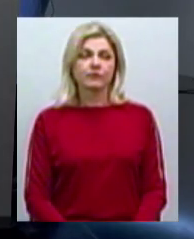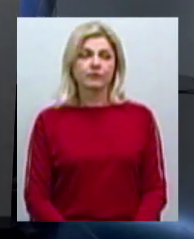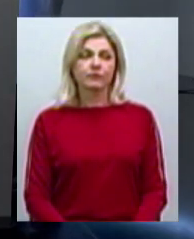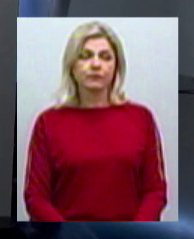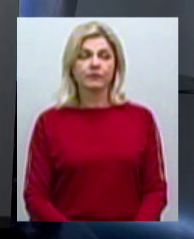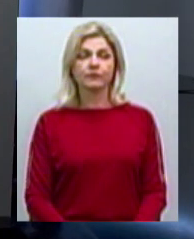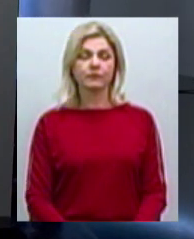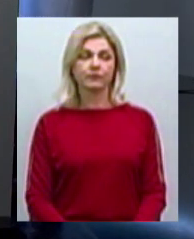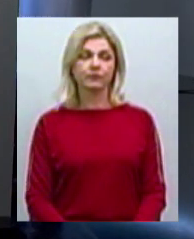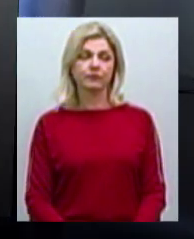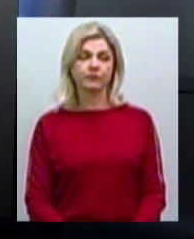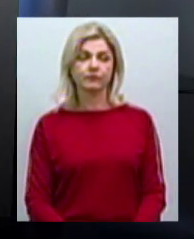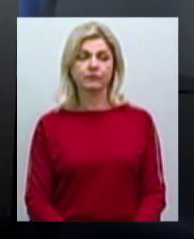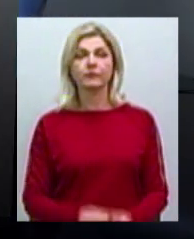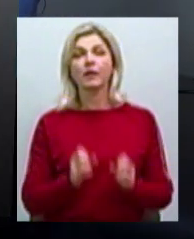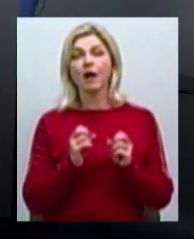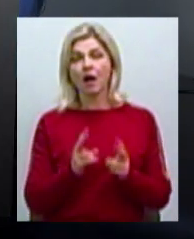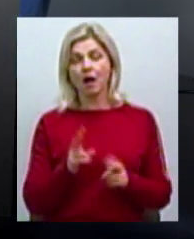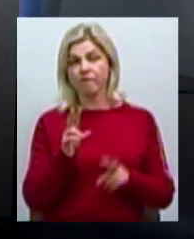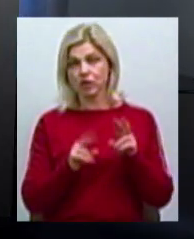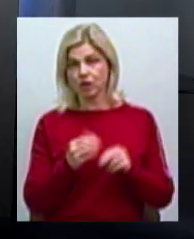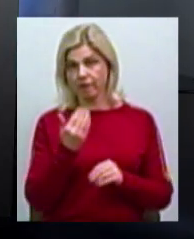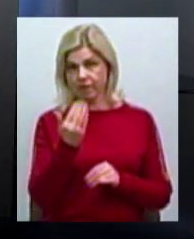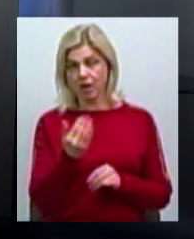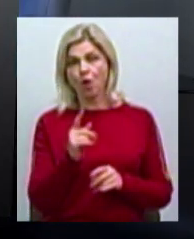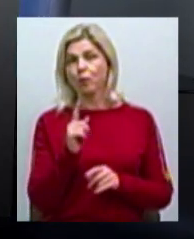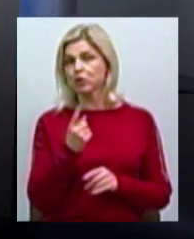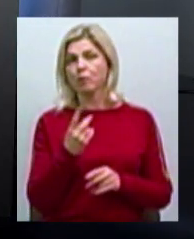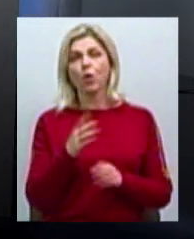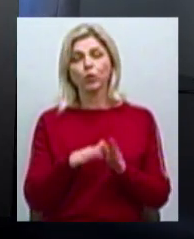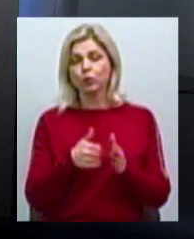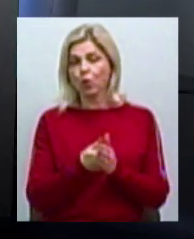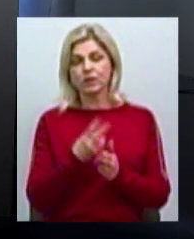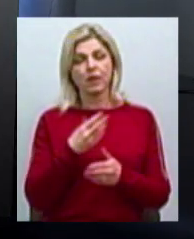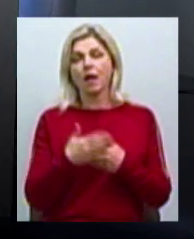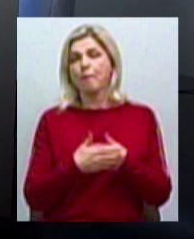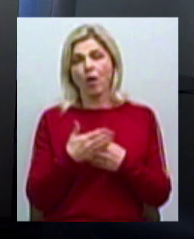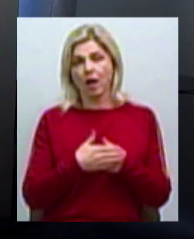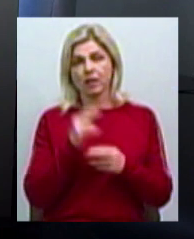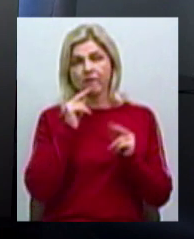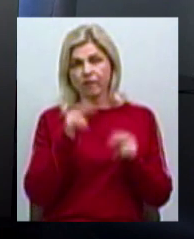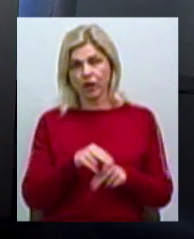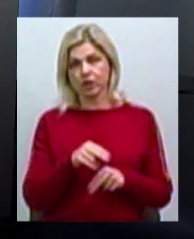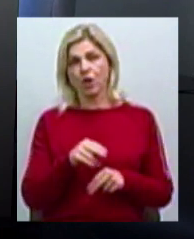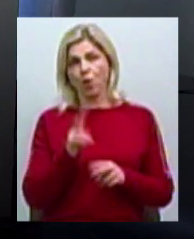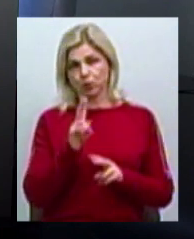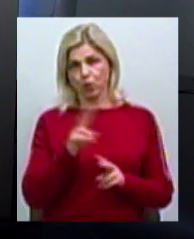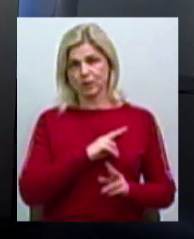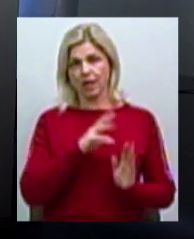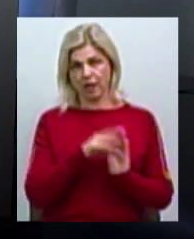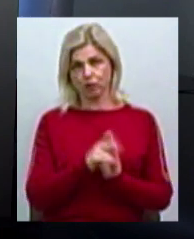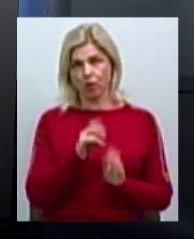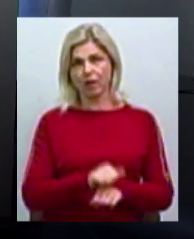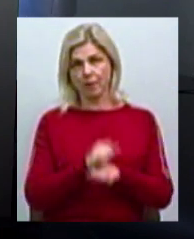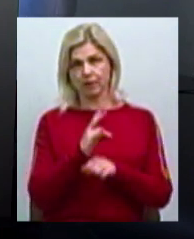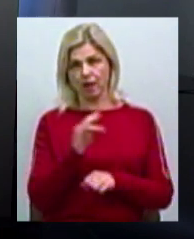Тема дня в прямому ефірі. Як вважаєте, Оксано, чому досі не покарані винні у смертях на Майдані? Ну, це питання не до мене, це питання до